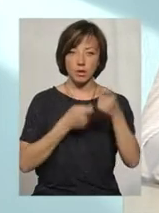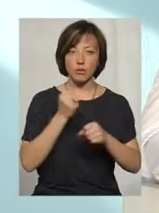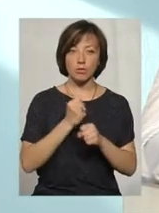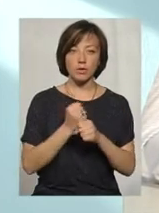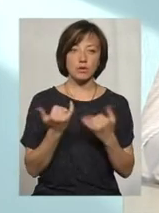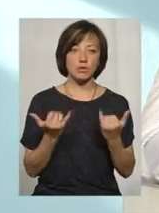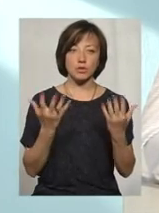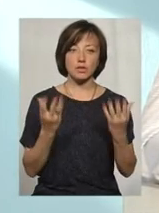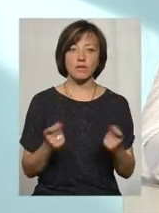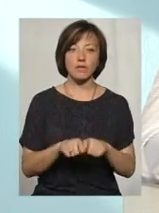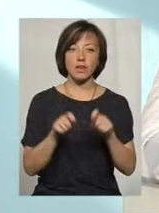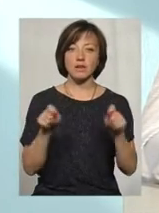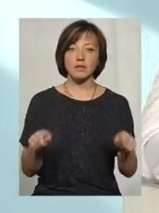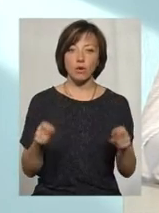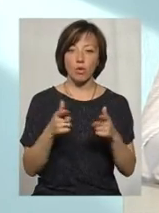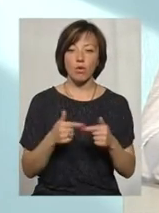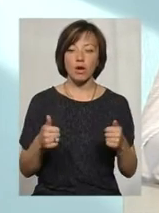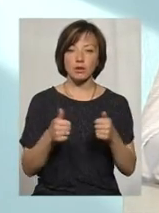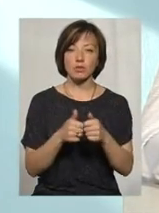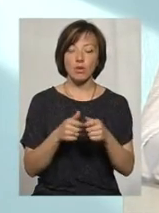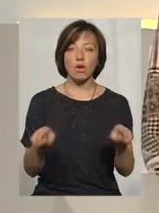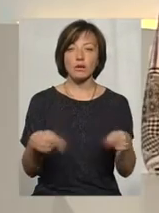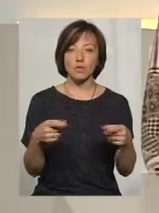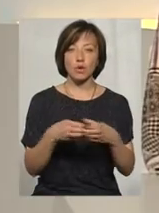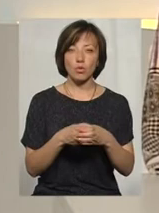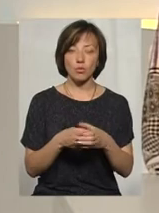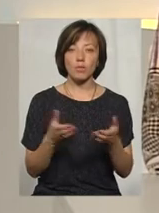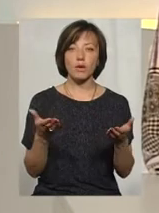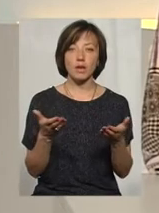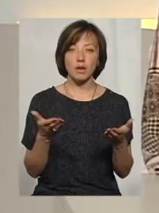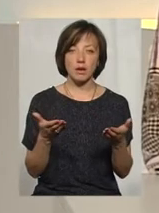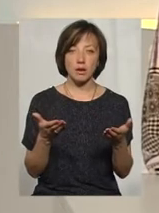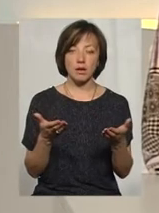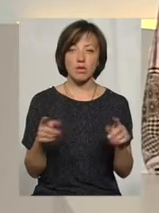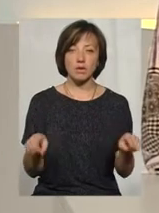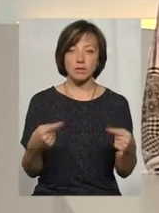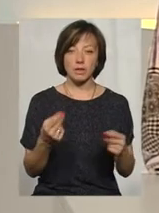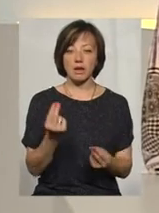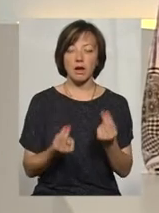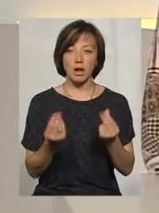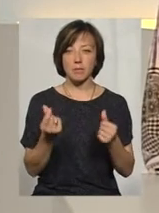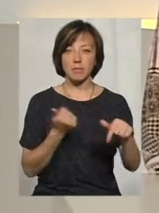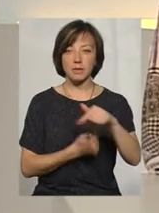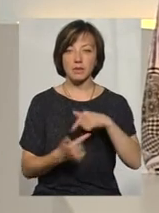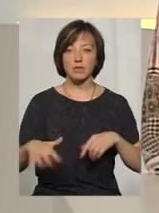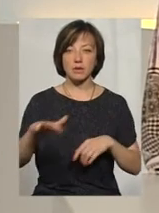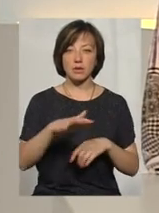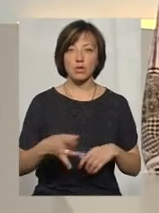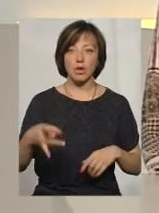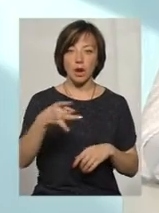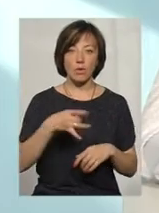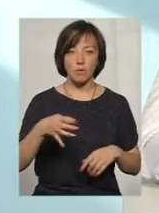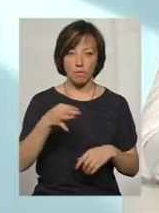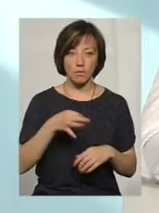На сьогоднішній день викрито цілу організовану групу, яка організувала гральний бізнес на території одного з районів нашої